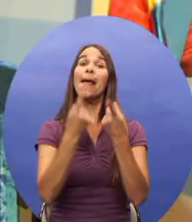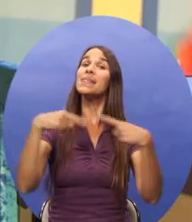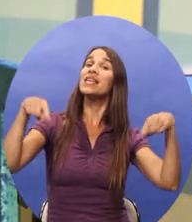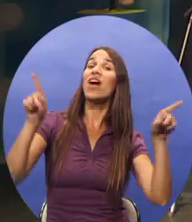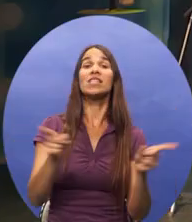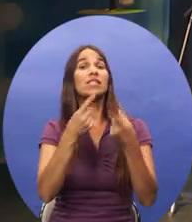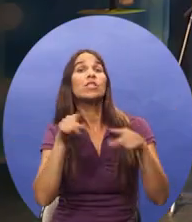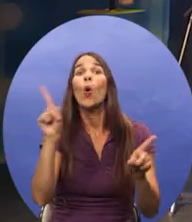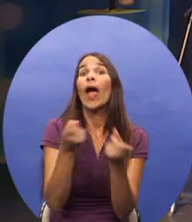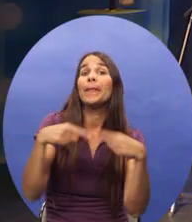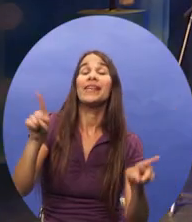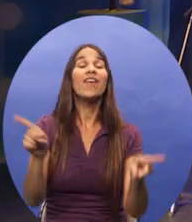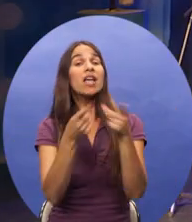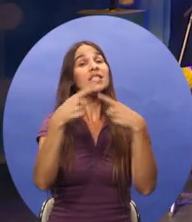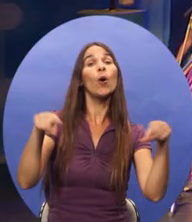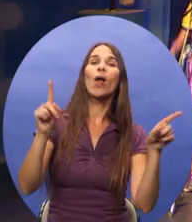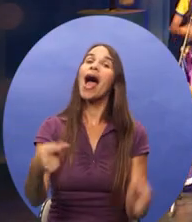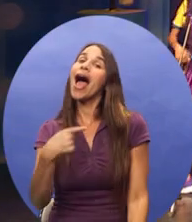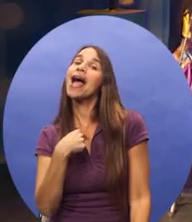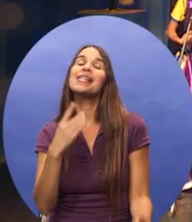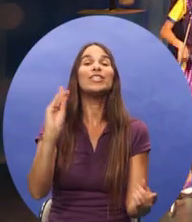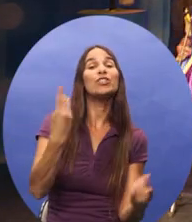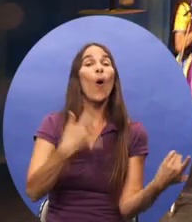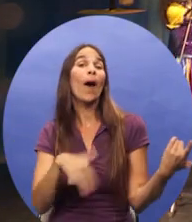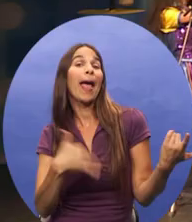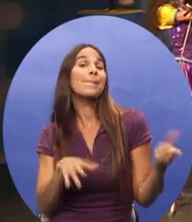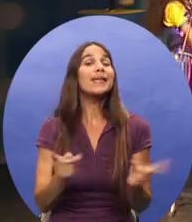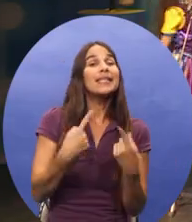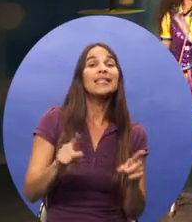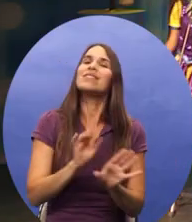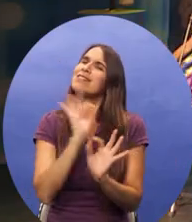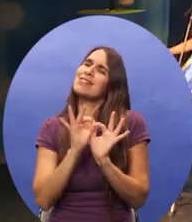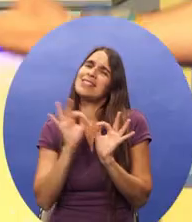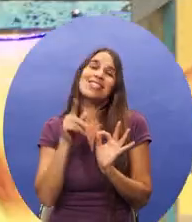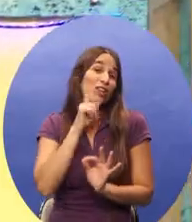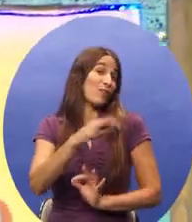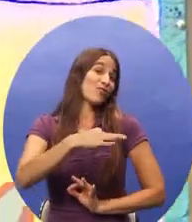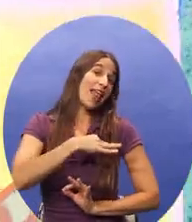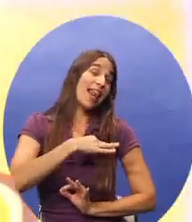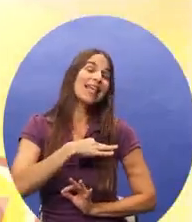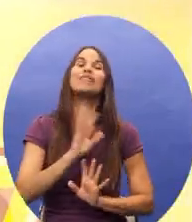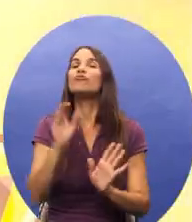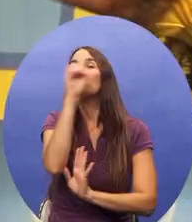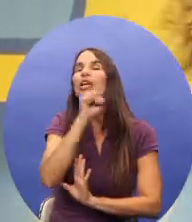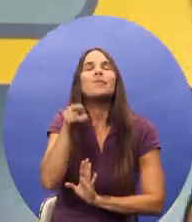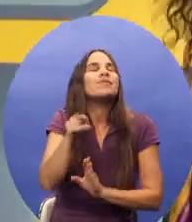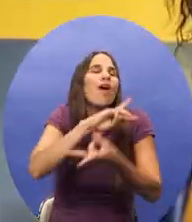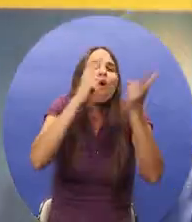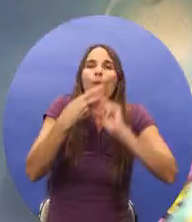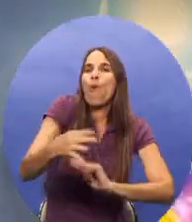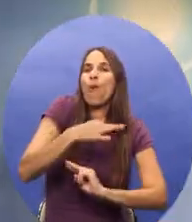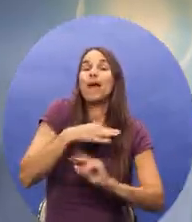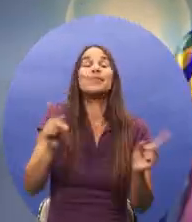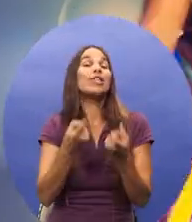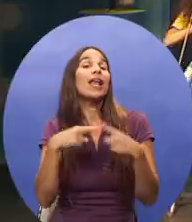דורמי פא, דורמי פא סול. אני דורמי, זה הכל וזהו שמי. השירים